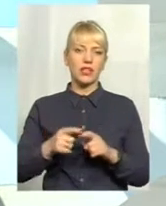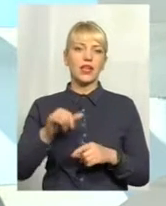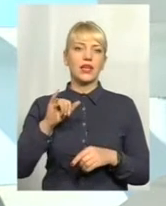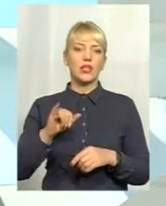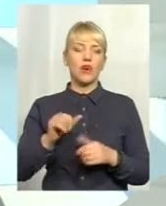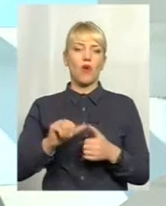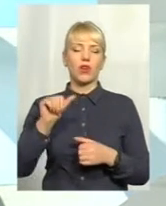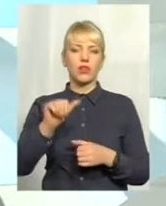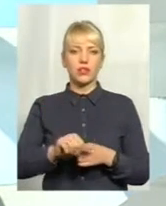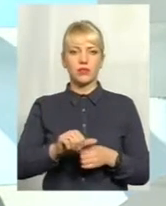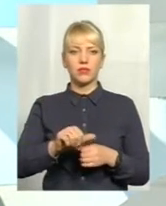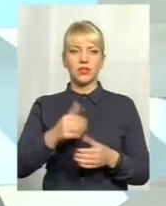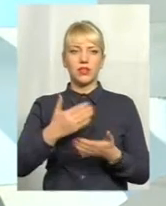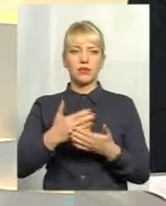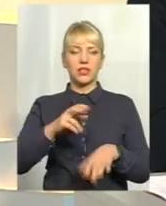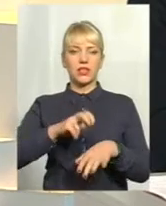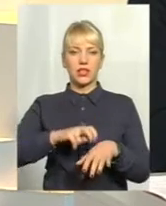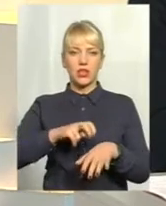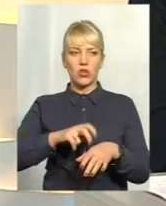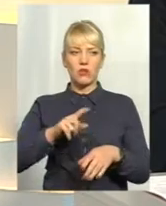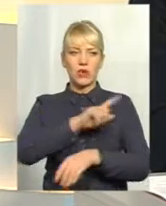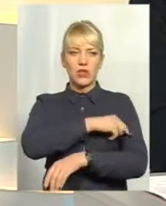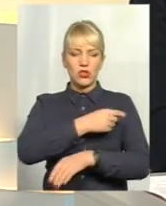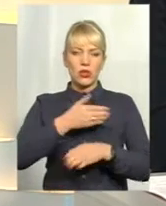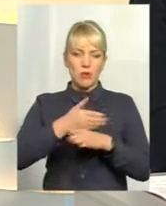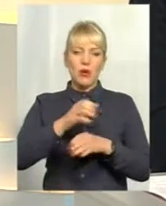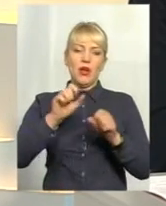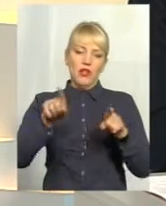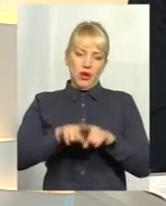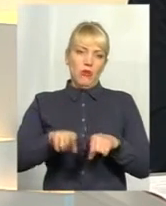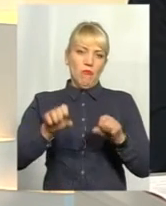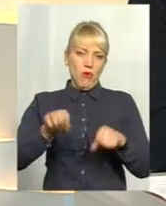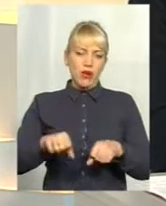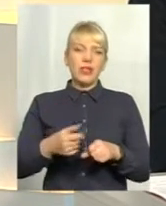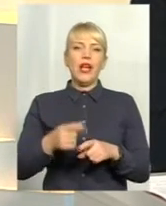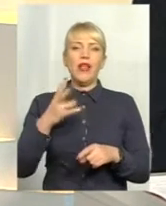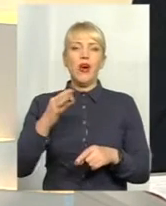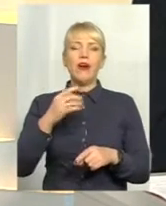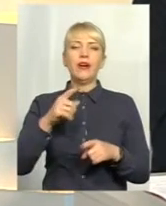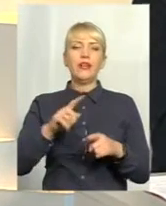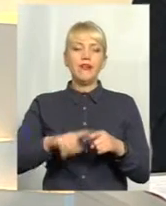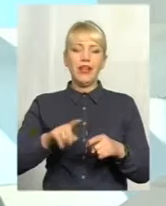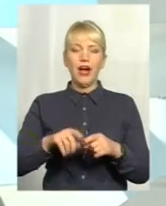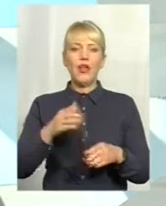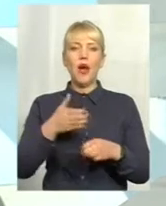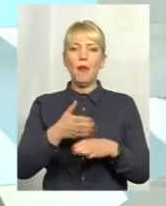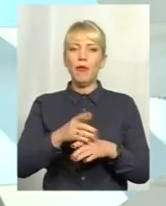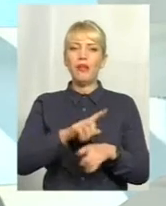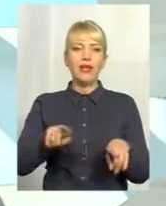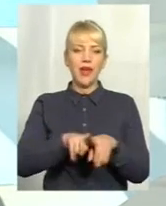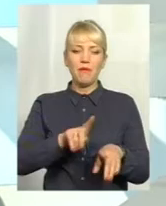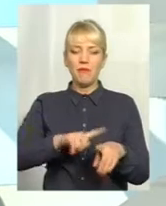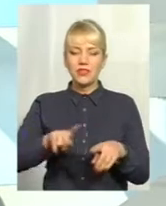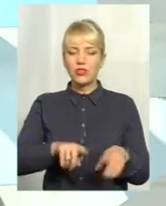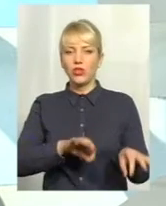Тобто, окрім там лікарів, медичної допомоги? Так, можна. Ще... Ну, зазвичай, можливо, швидка не так швидко їде. В принципі,